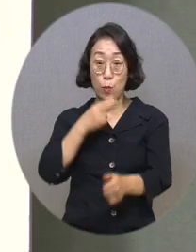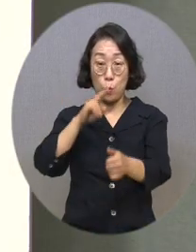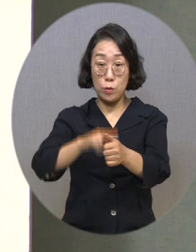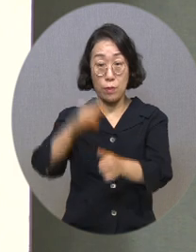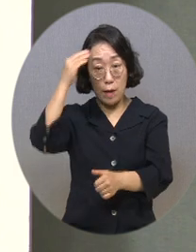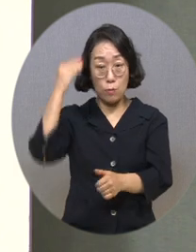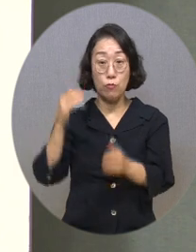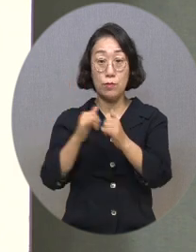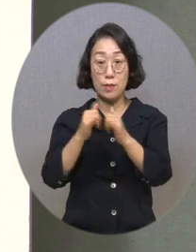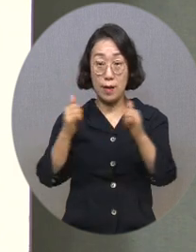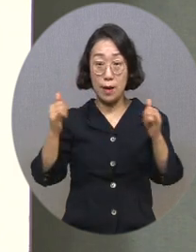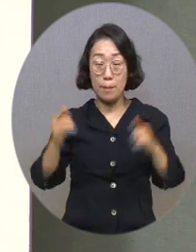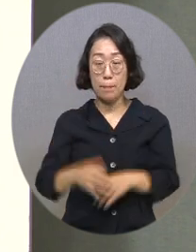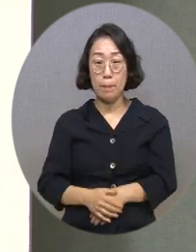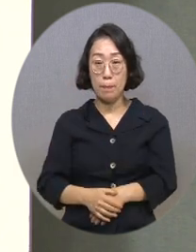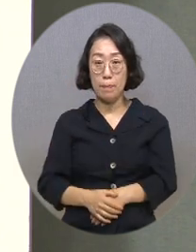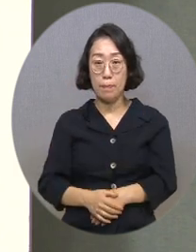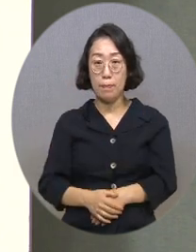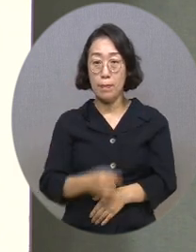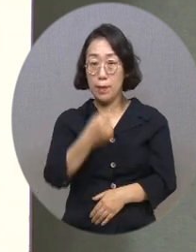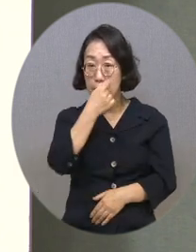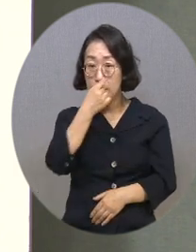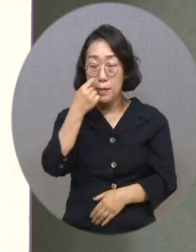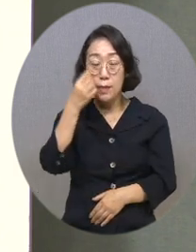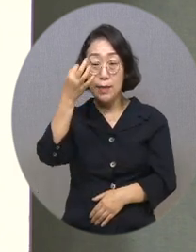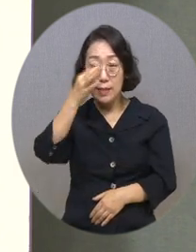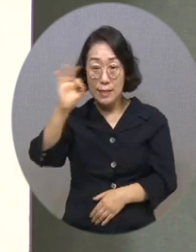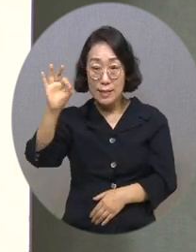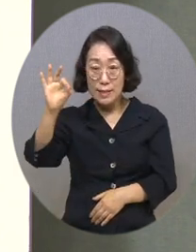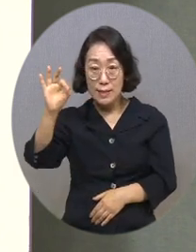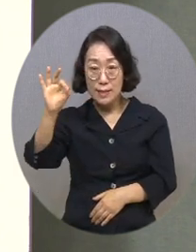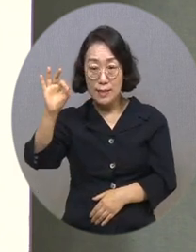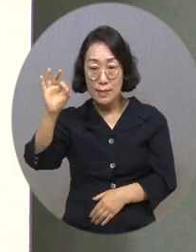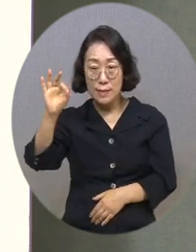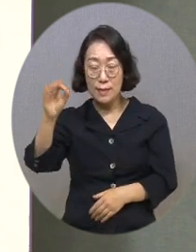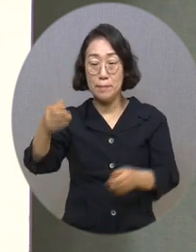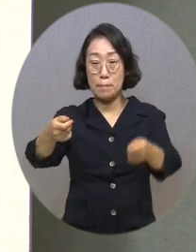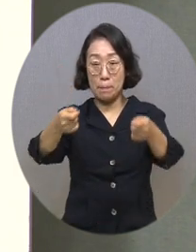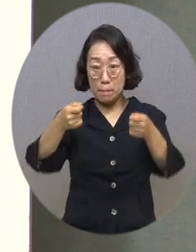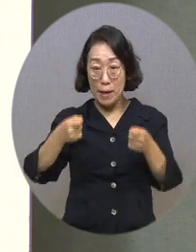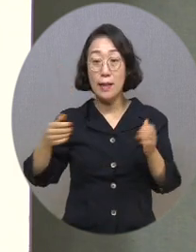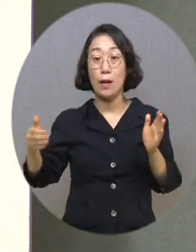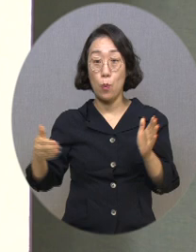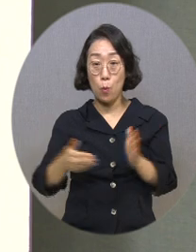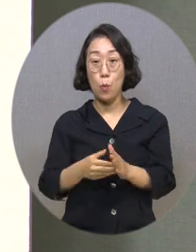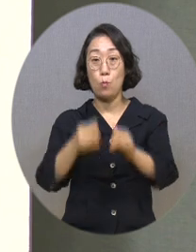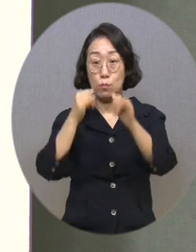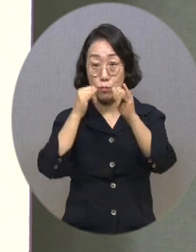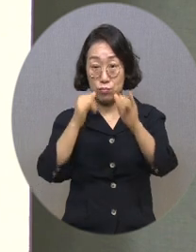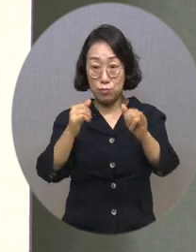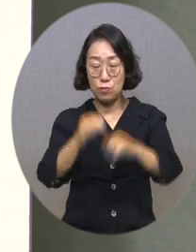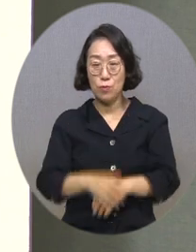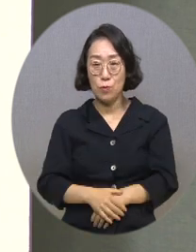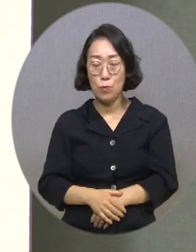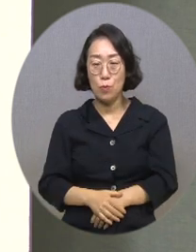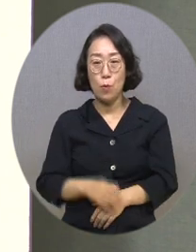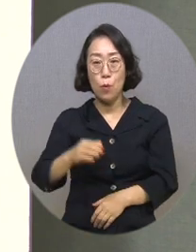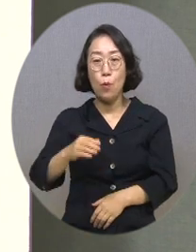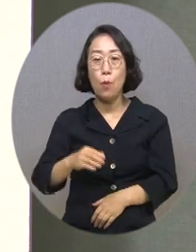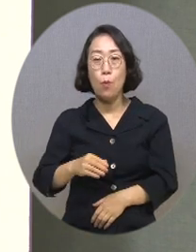한국인의 기록 인증증을 받으셨고 특히 이제 블로그 뉴스